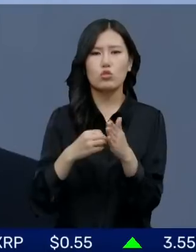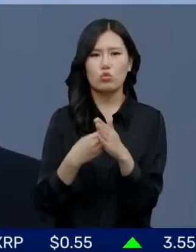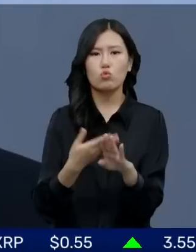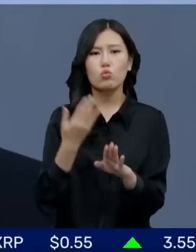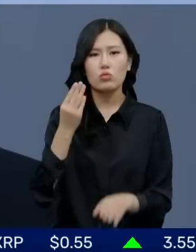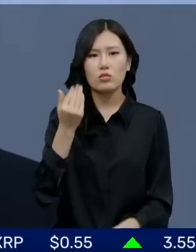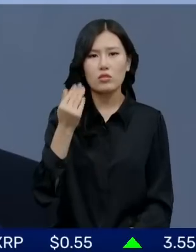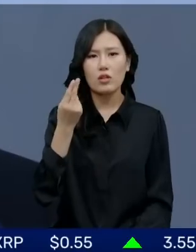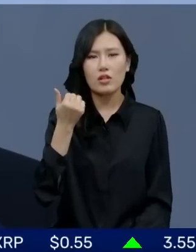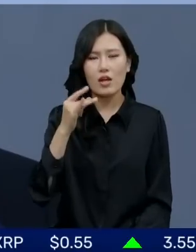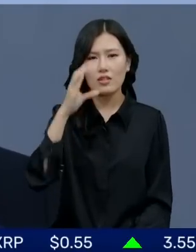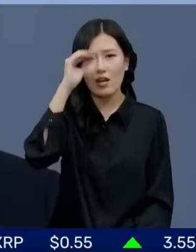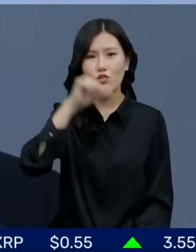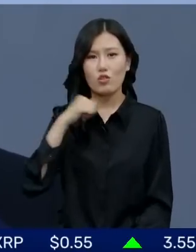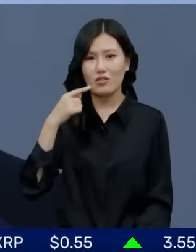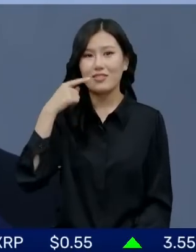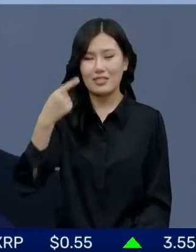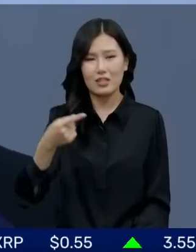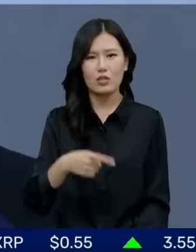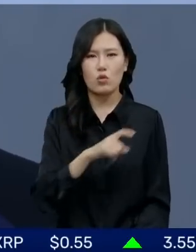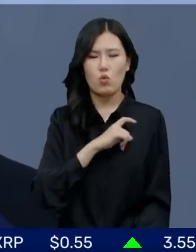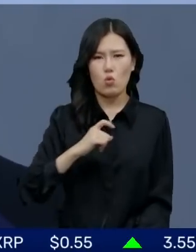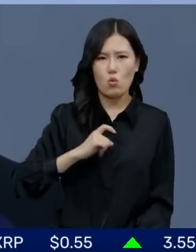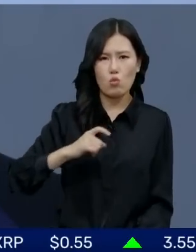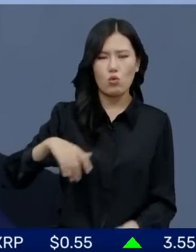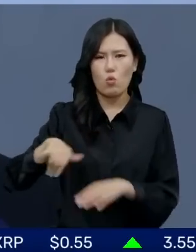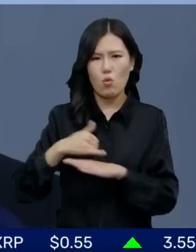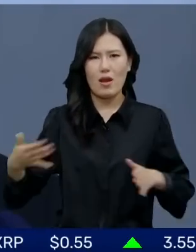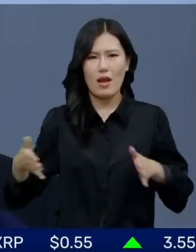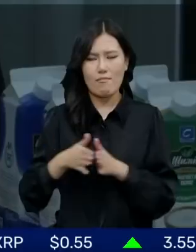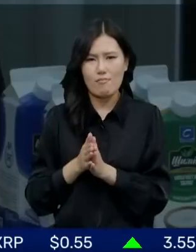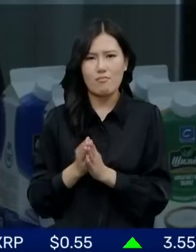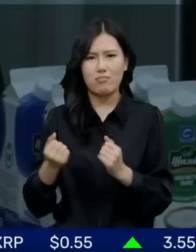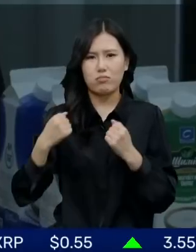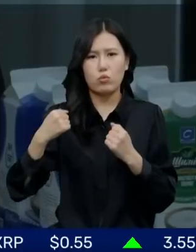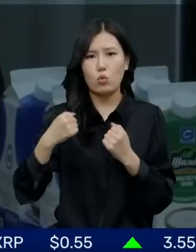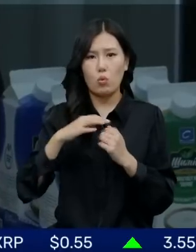хувийн хэвшил хамтарч ажиллахгүй бол хин нэгэнд нь дангаараа энийг найдаж болохгүй гэдэг зүйлийг ярьж байгаа.